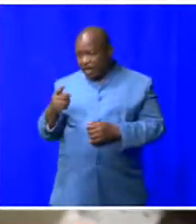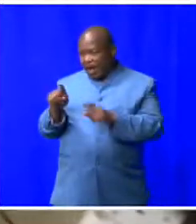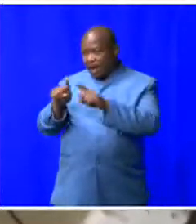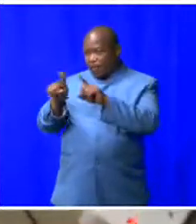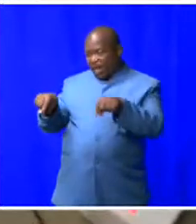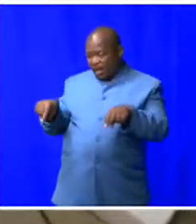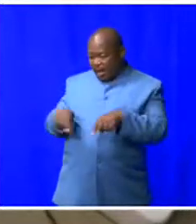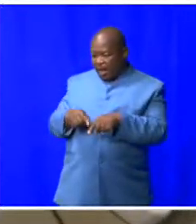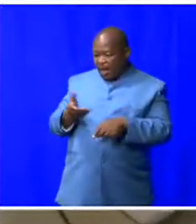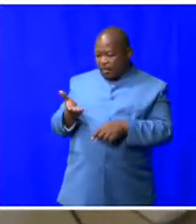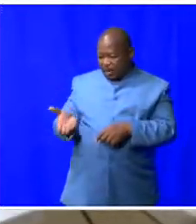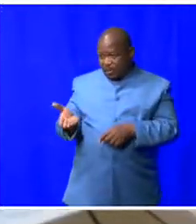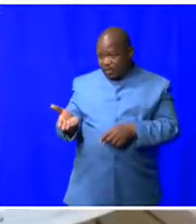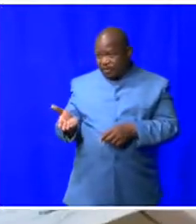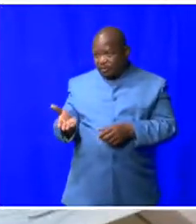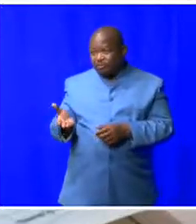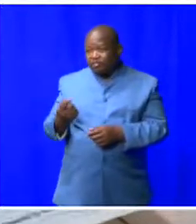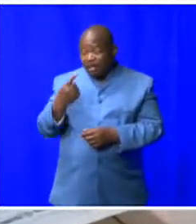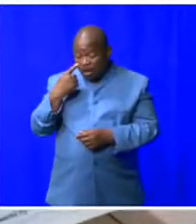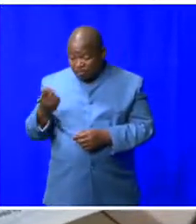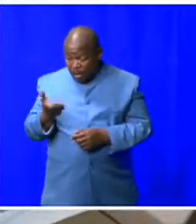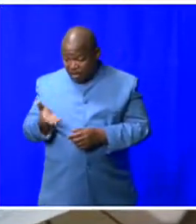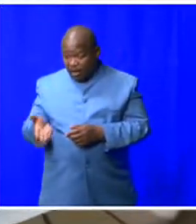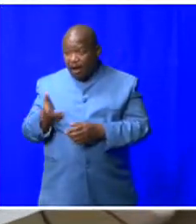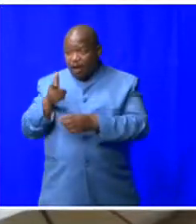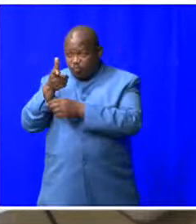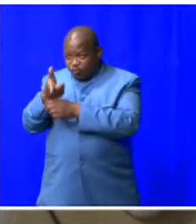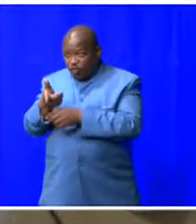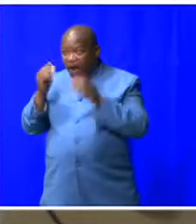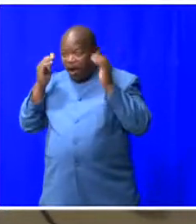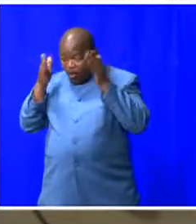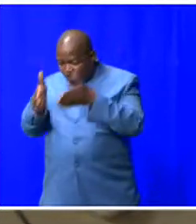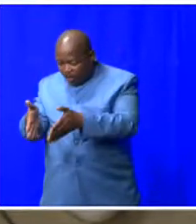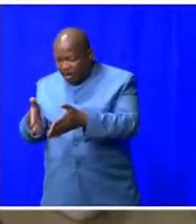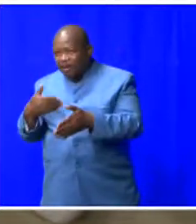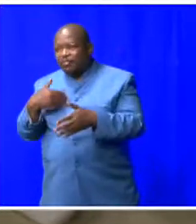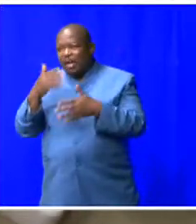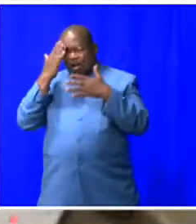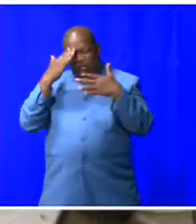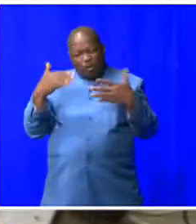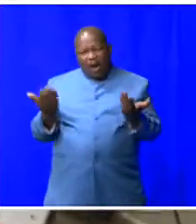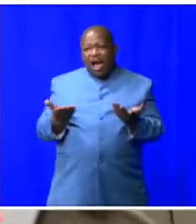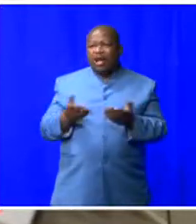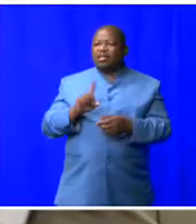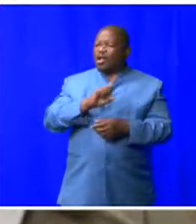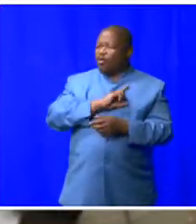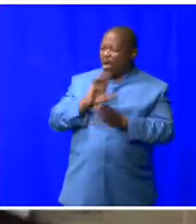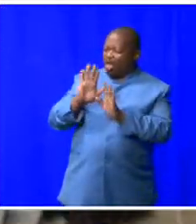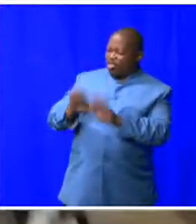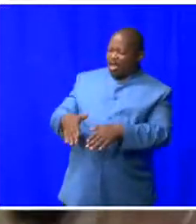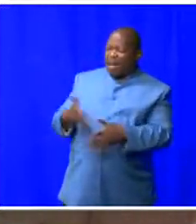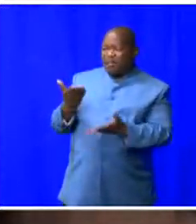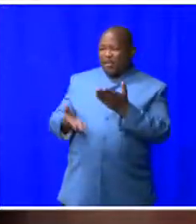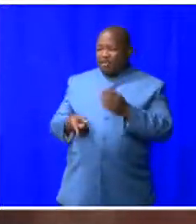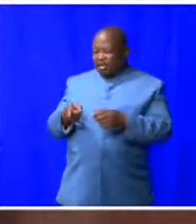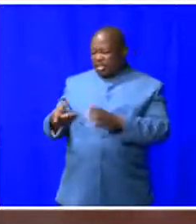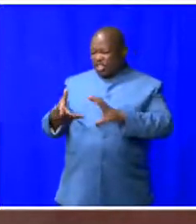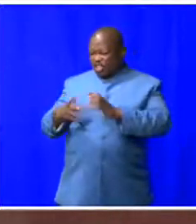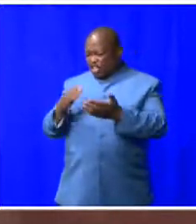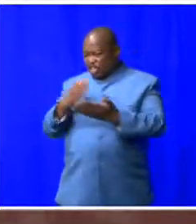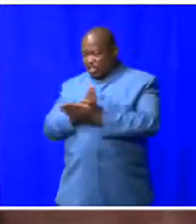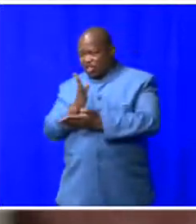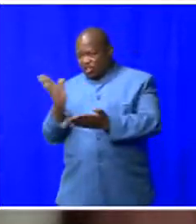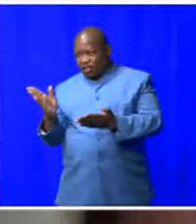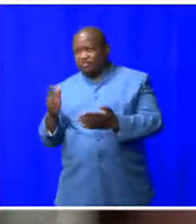nama phepha alesikhombisa wona labekwe la lesingathi ukuthi engabe abekwe noma ngilama phepha lesithi thine sekonakele ngidawucela nje